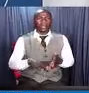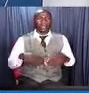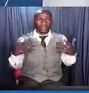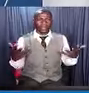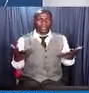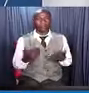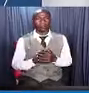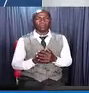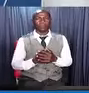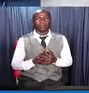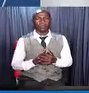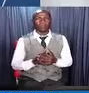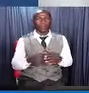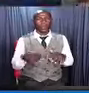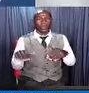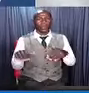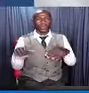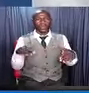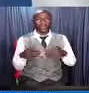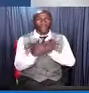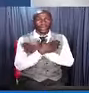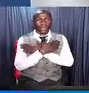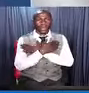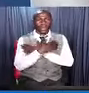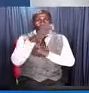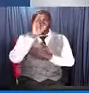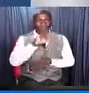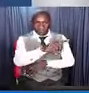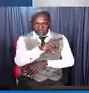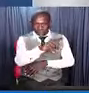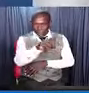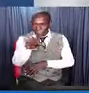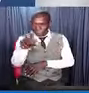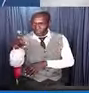Hallelujah. Hallelujah. Je, mnampenda Mungu? Do you love God?